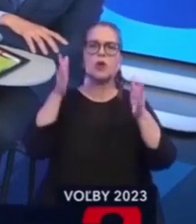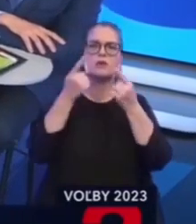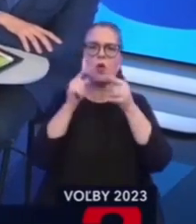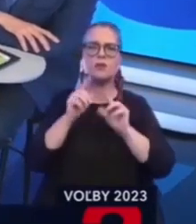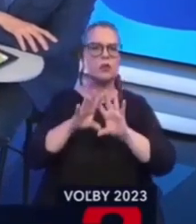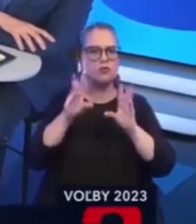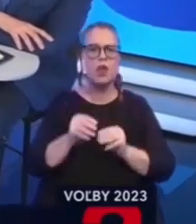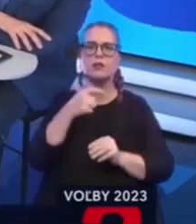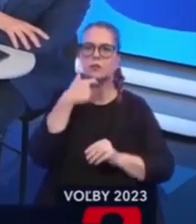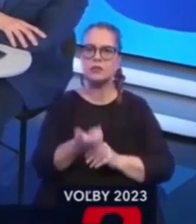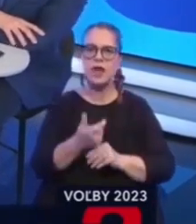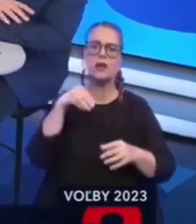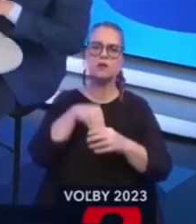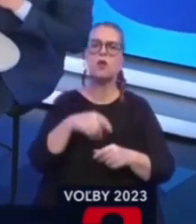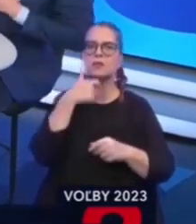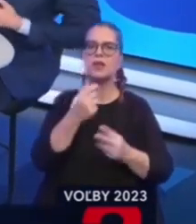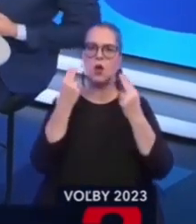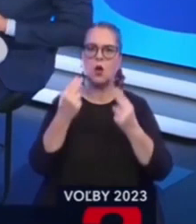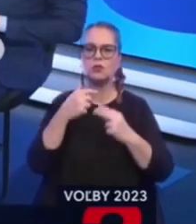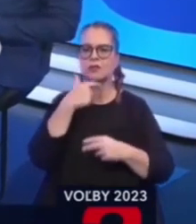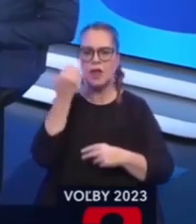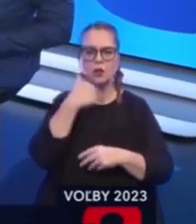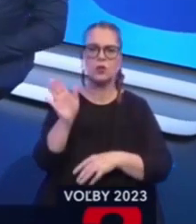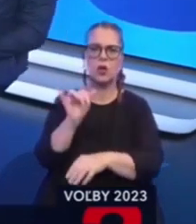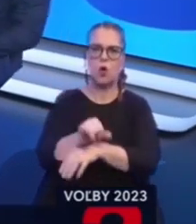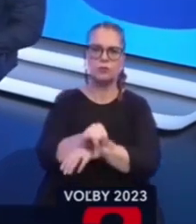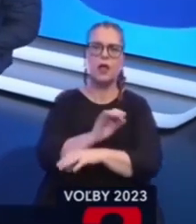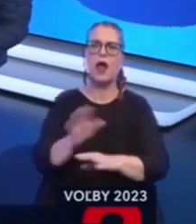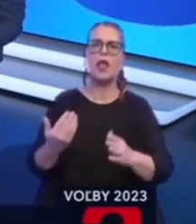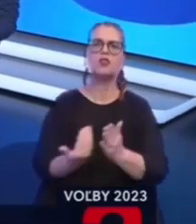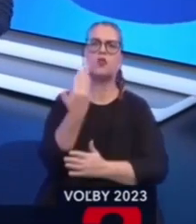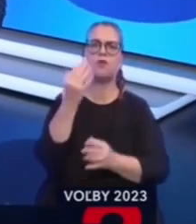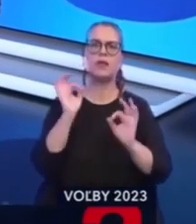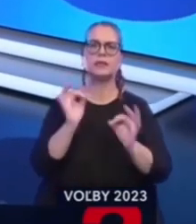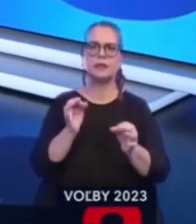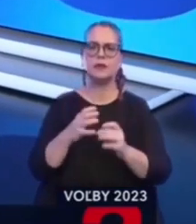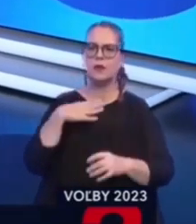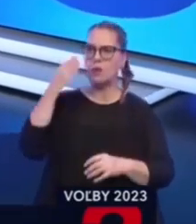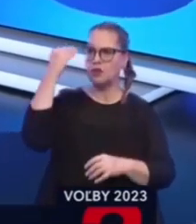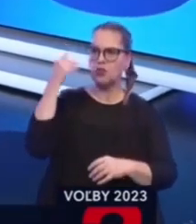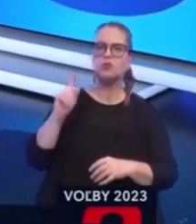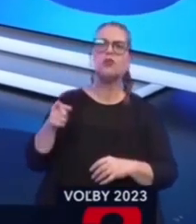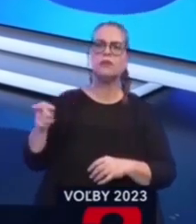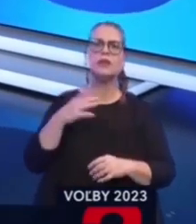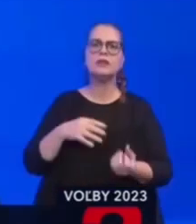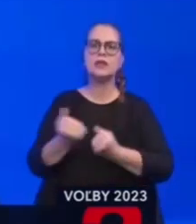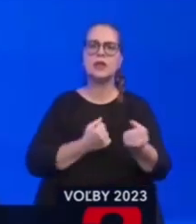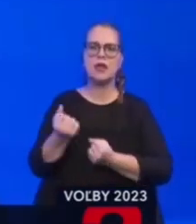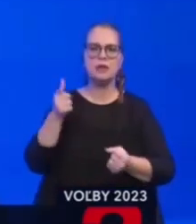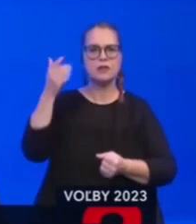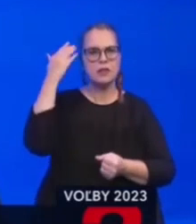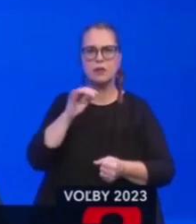že všetkým starým, vrátane starých hodnôt a starých ľudí opovrhujú a propagujú len to nové. Pán Šimečka, čo vy chcete riadiť? Vy